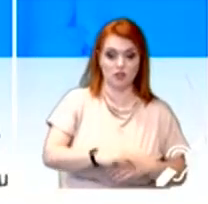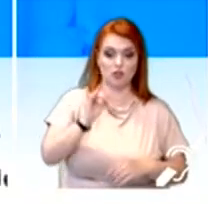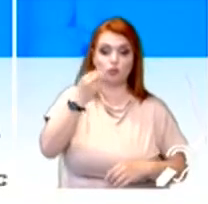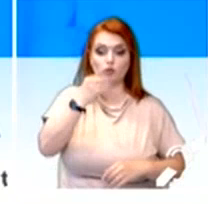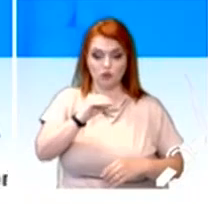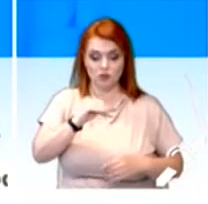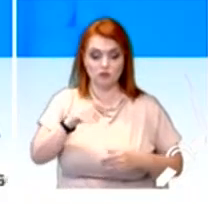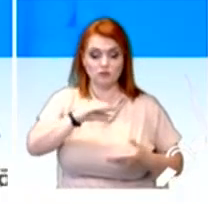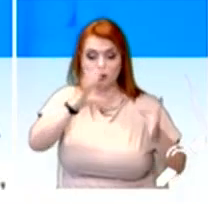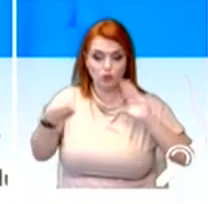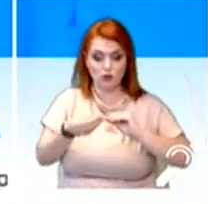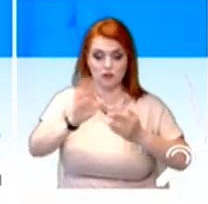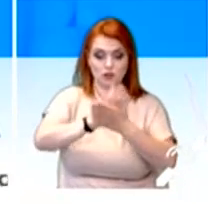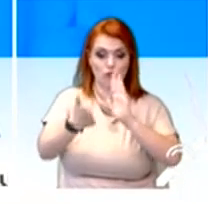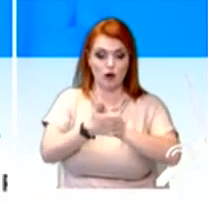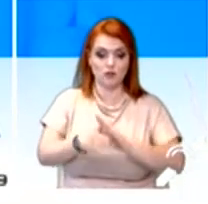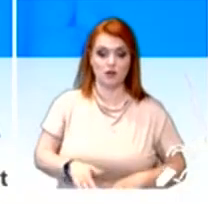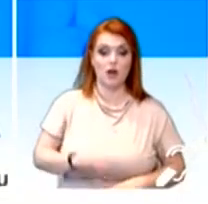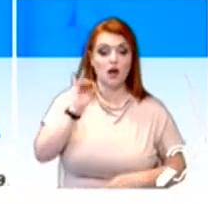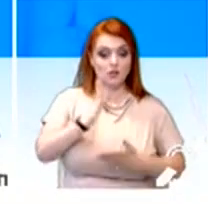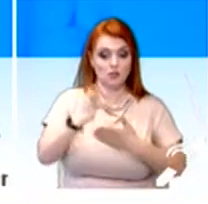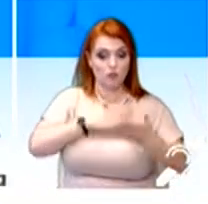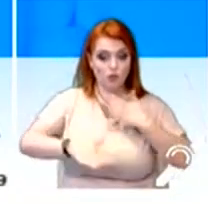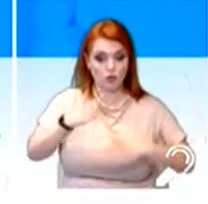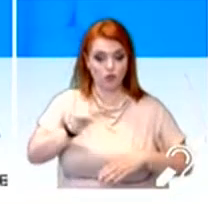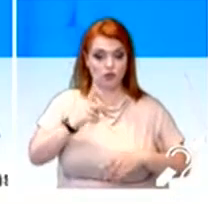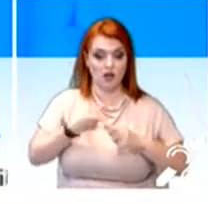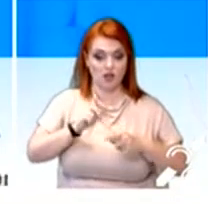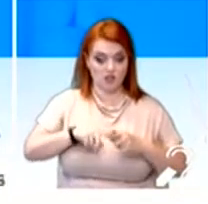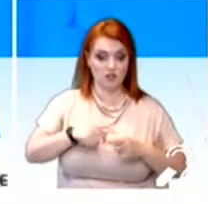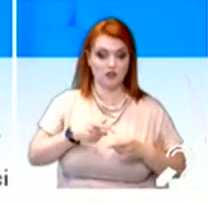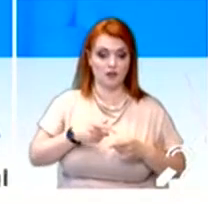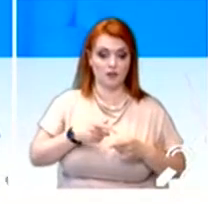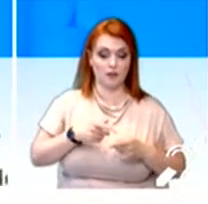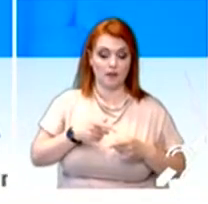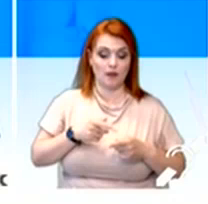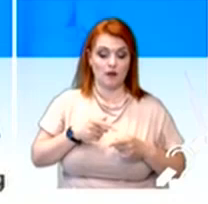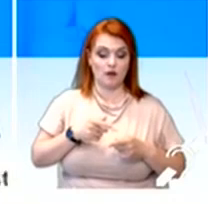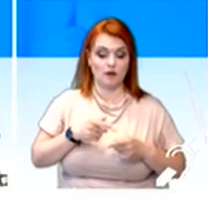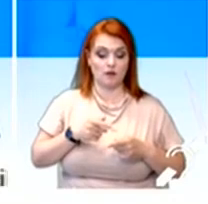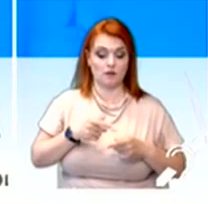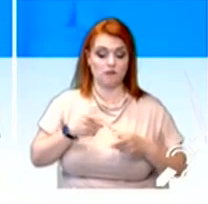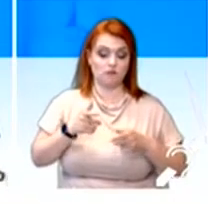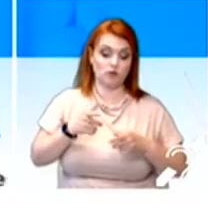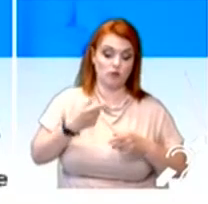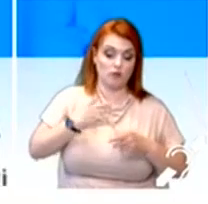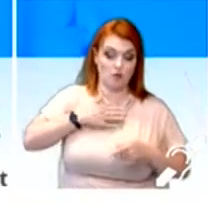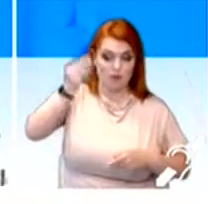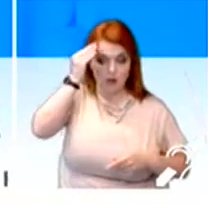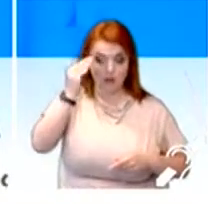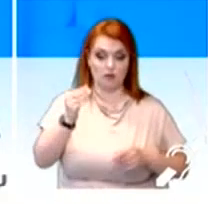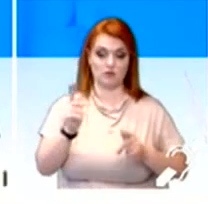Its entire situation. And I'm very glad that the colleagues share